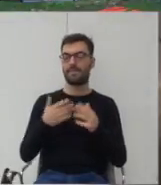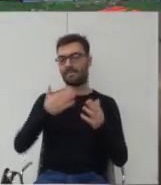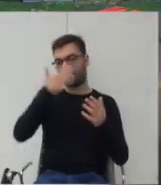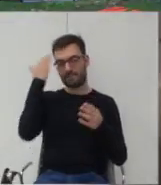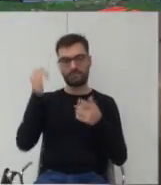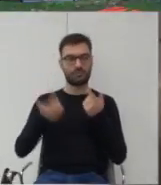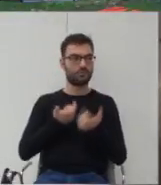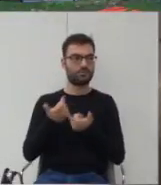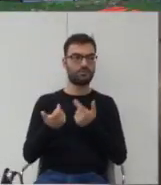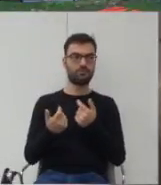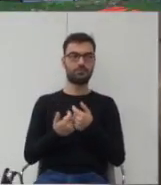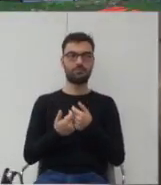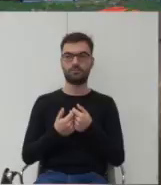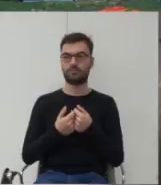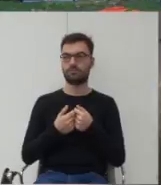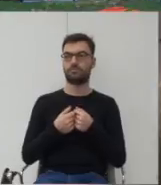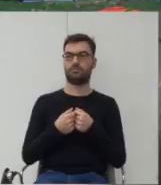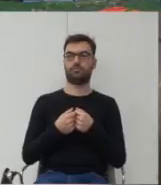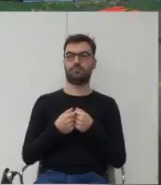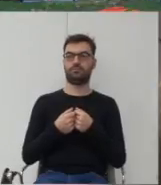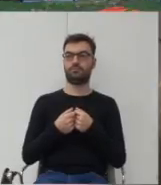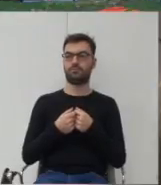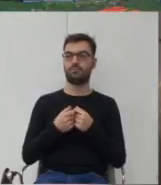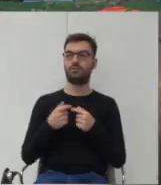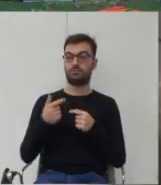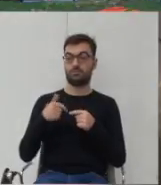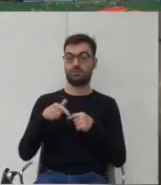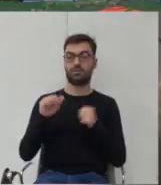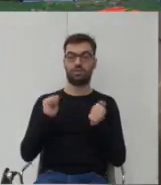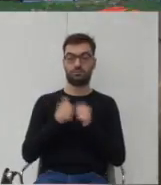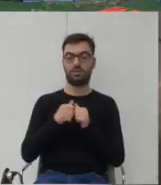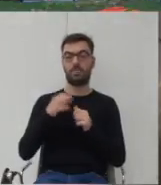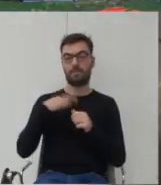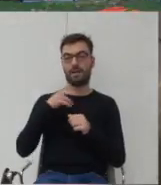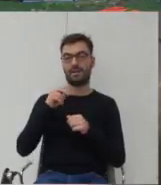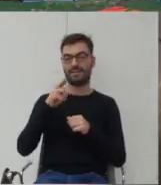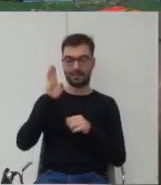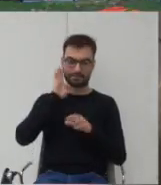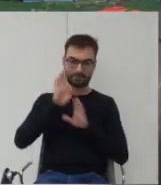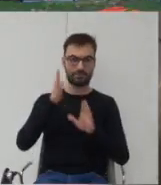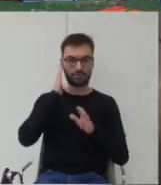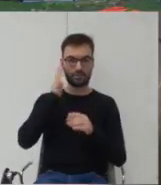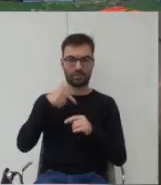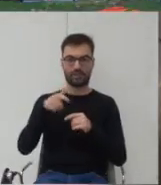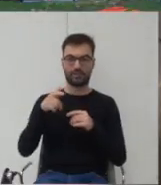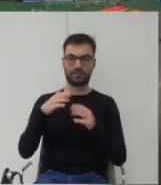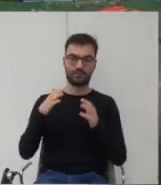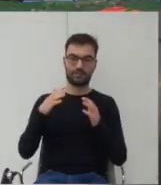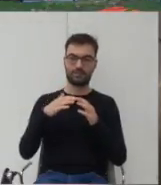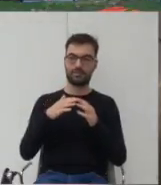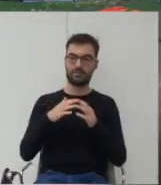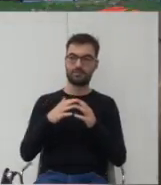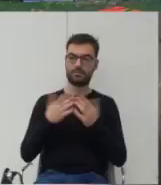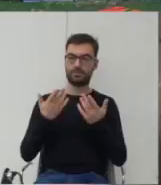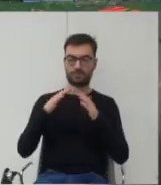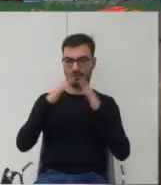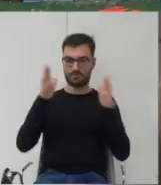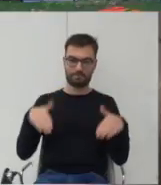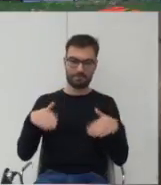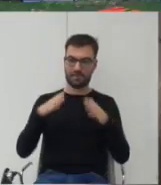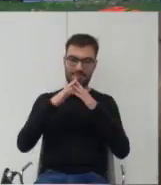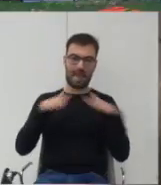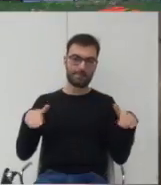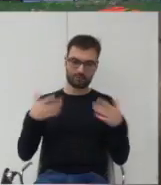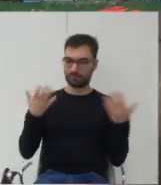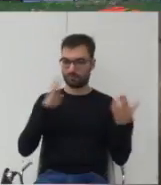było wiadomo, co zrobić, bo szła zima, pani Krystyna cały czas mieszkała na prędce